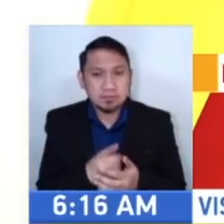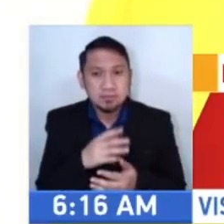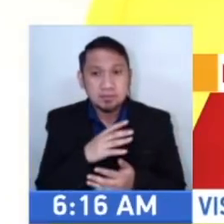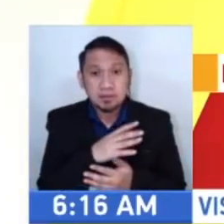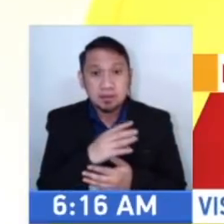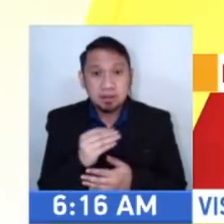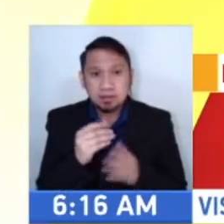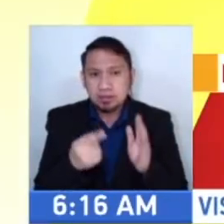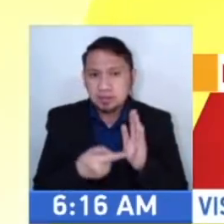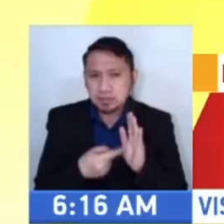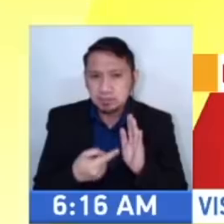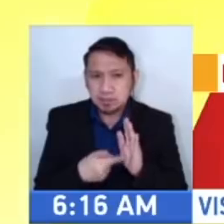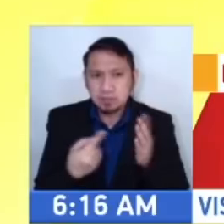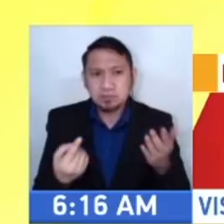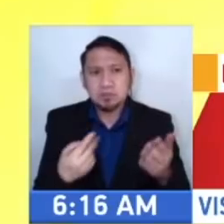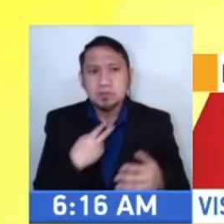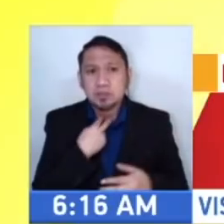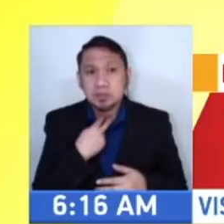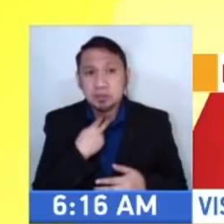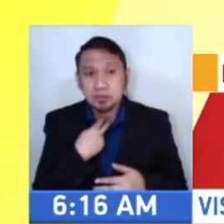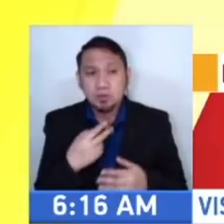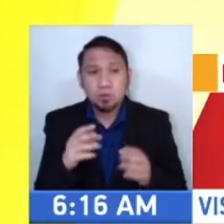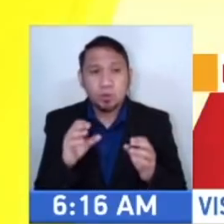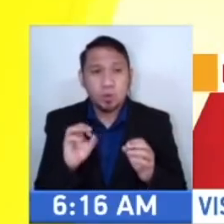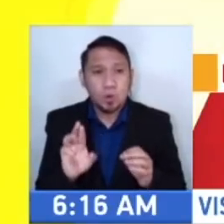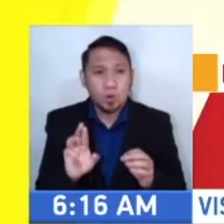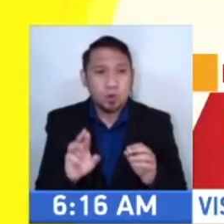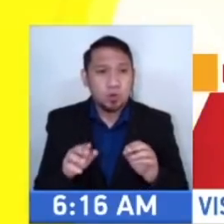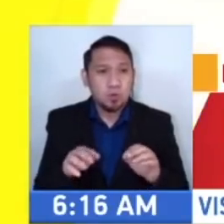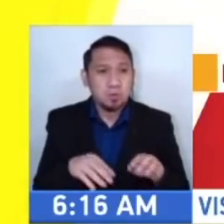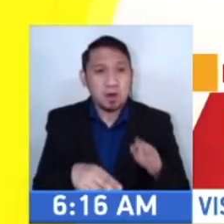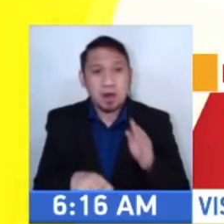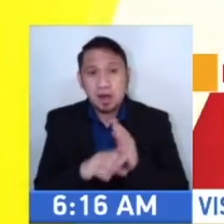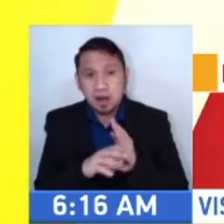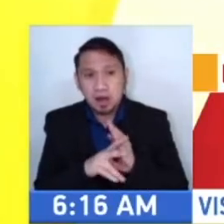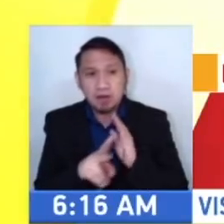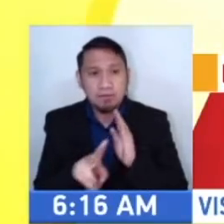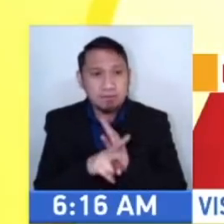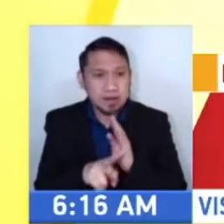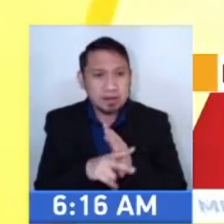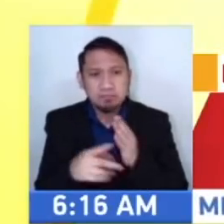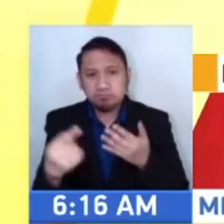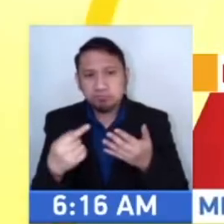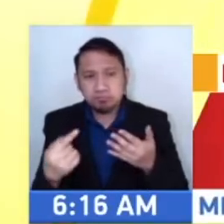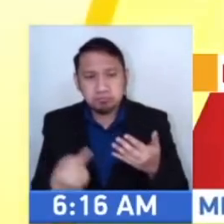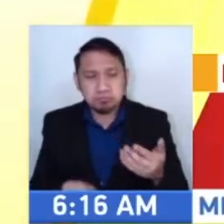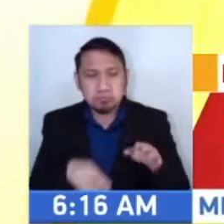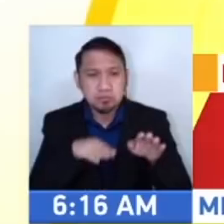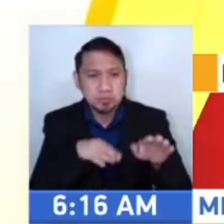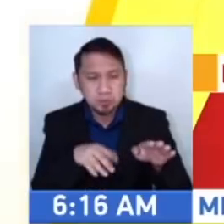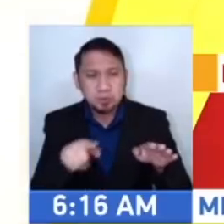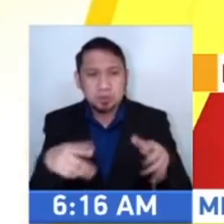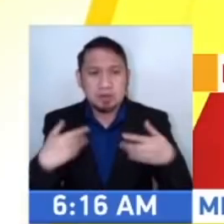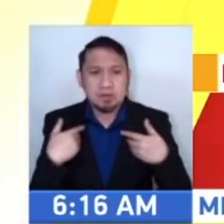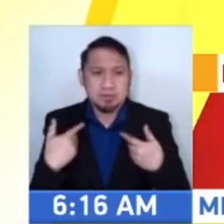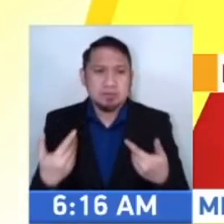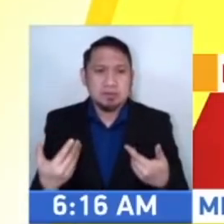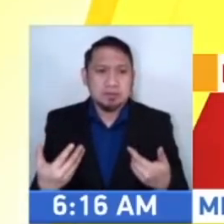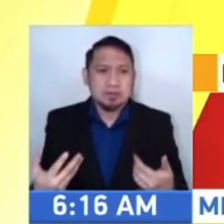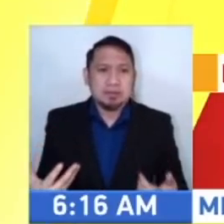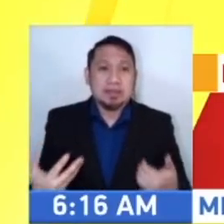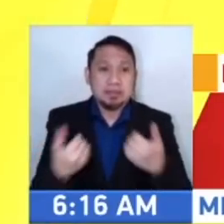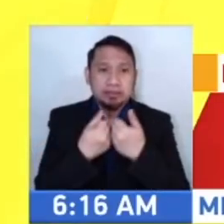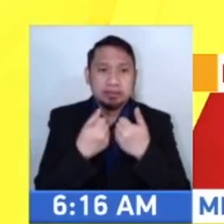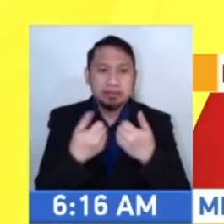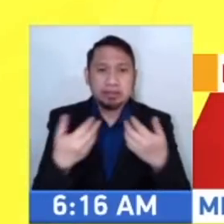or naiipon yung mga sasakyan mula po doon sa ating accident site. So kailangan po talaga mag-maintain ng